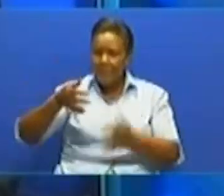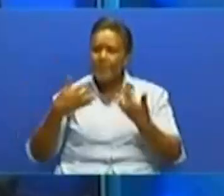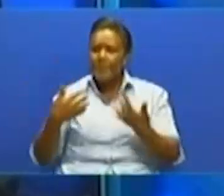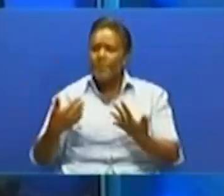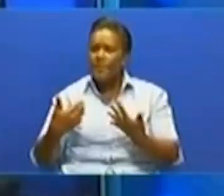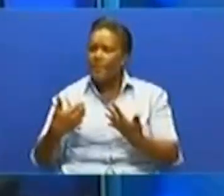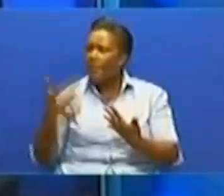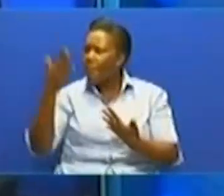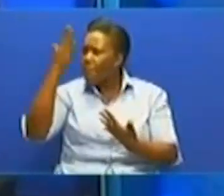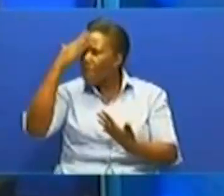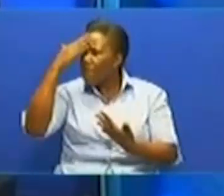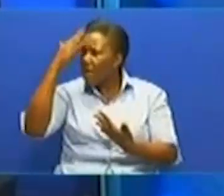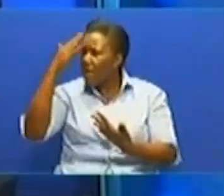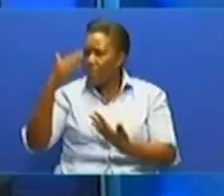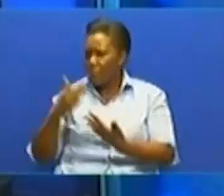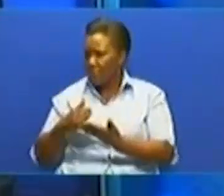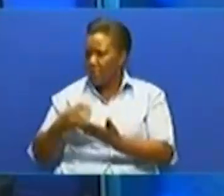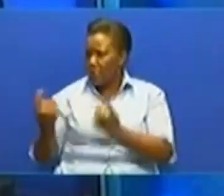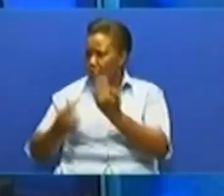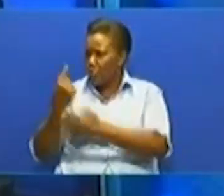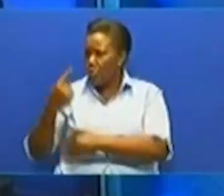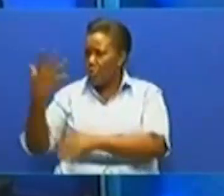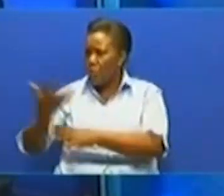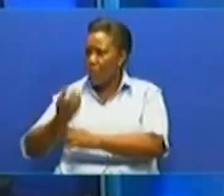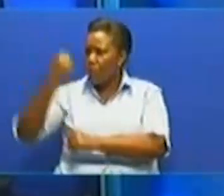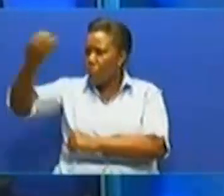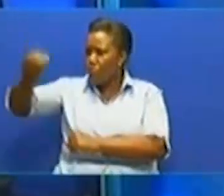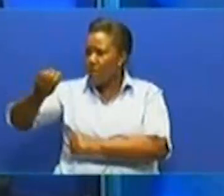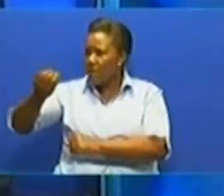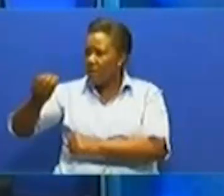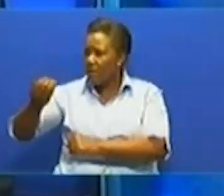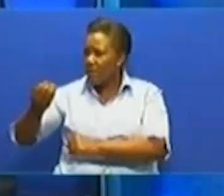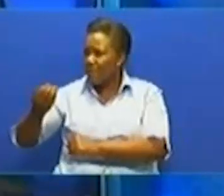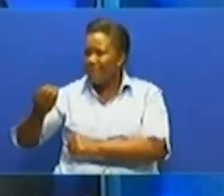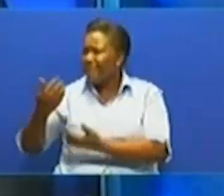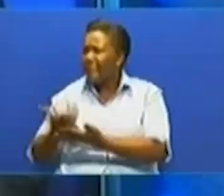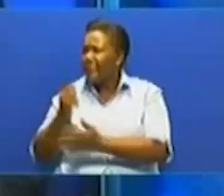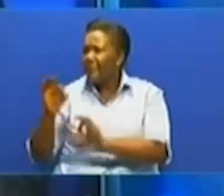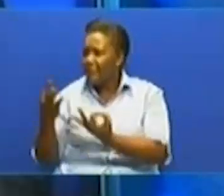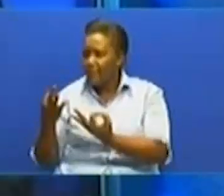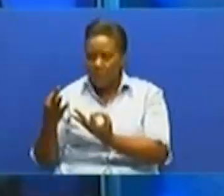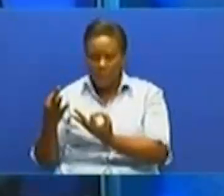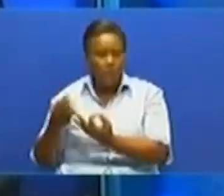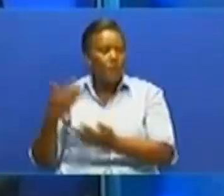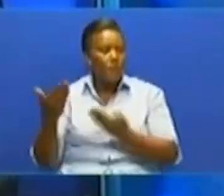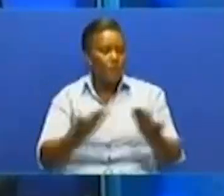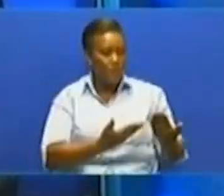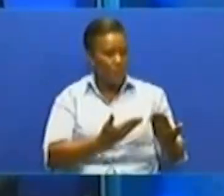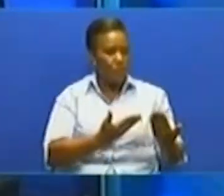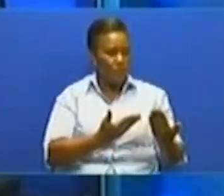zaidi, nimemwalika Dr. Nural Jiwaji, yeye ni mtaalamu wa sayansi ya anga kutoka Chuo Kikuu